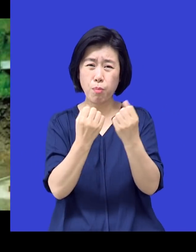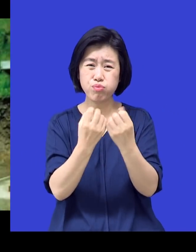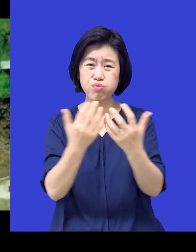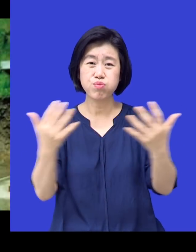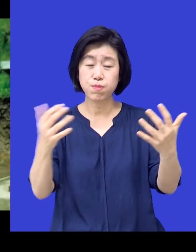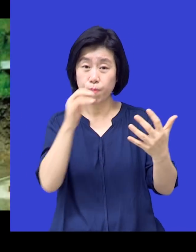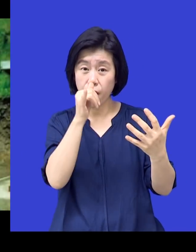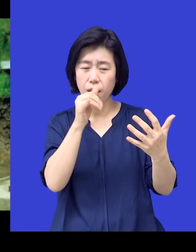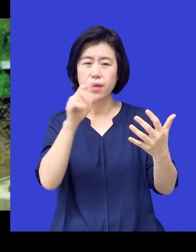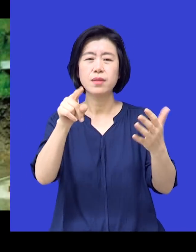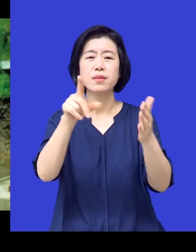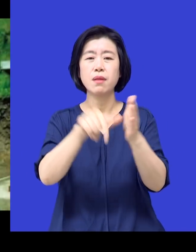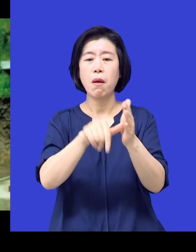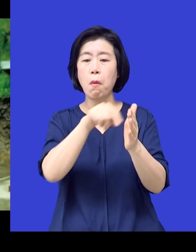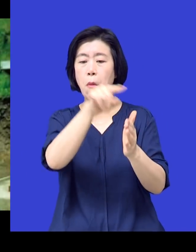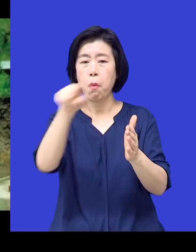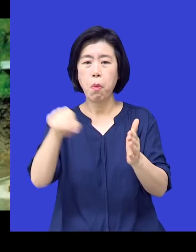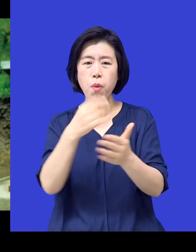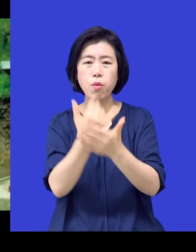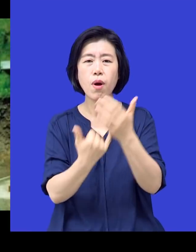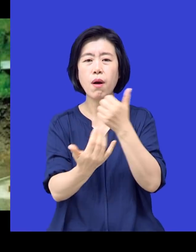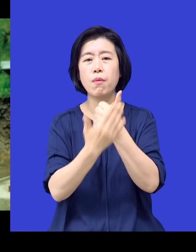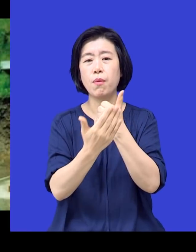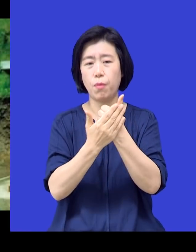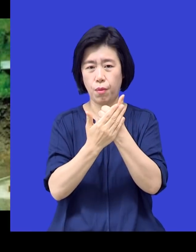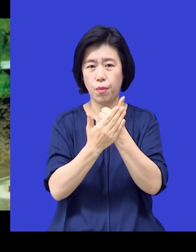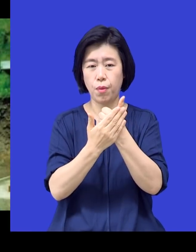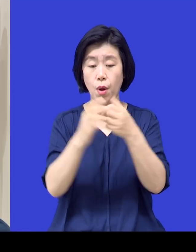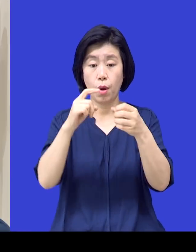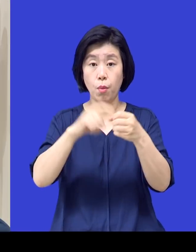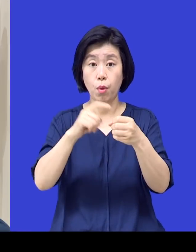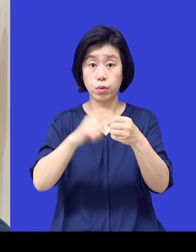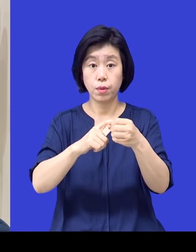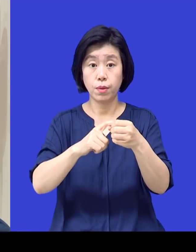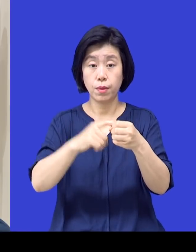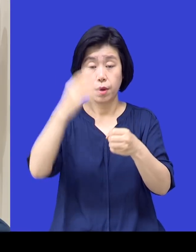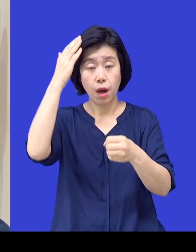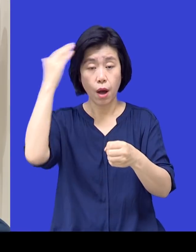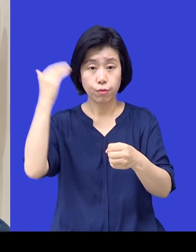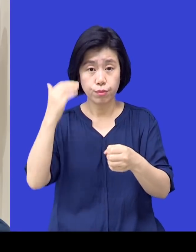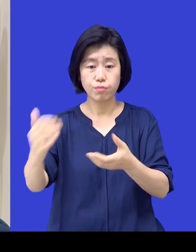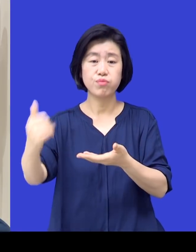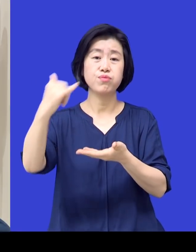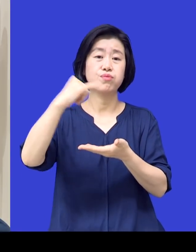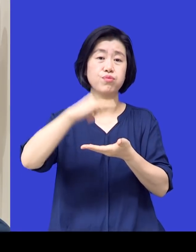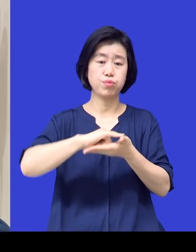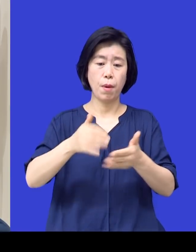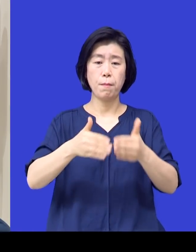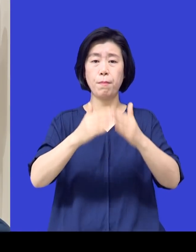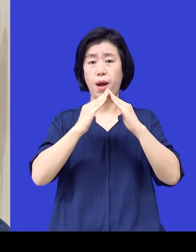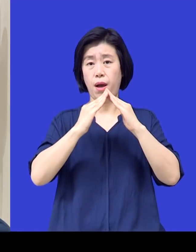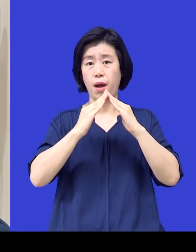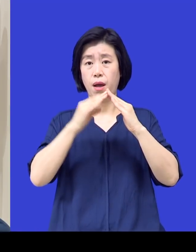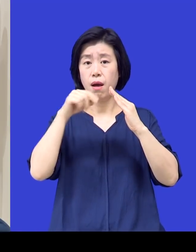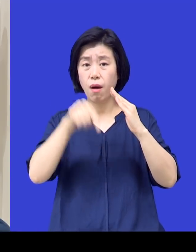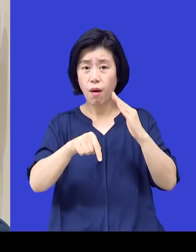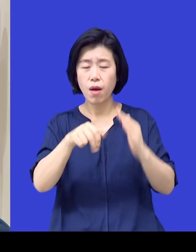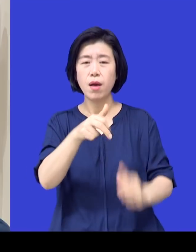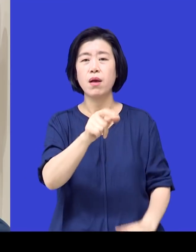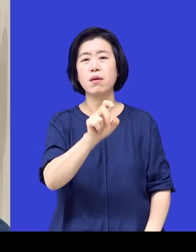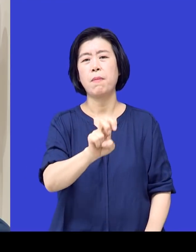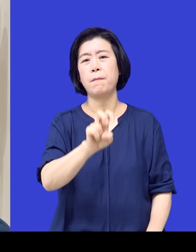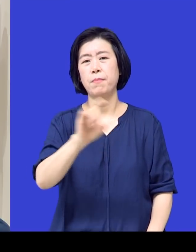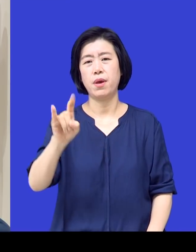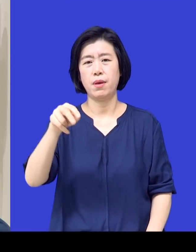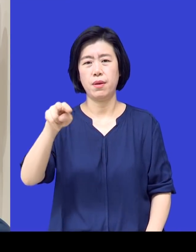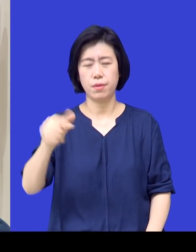그게 93년까지 한국이 이제는 너무 잘 살게 되어서 복지가 정부 차원에서 해결이 되고 이제는 막